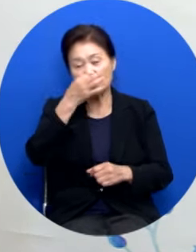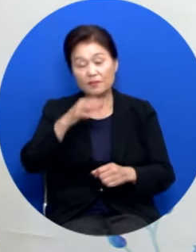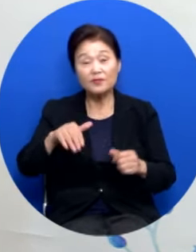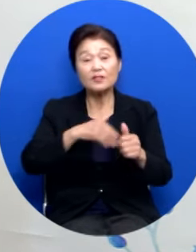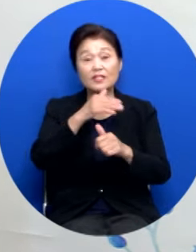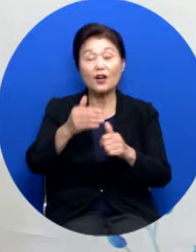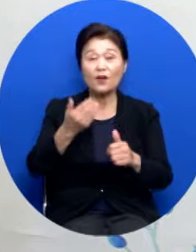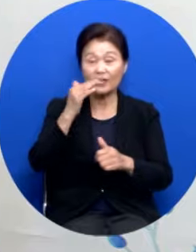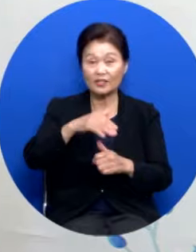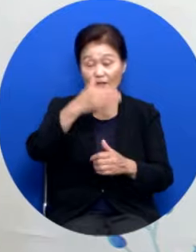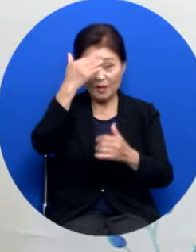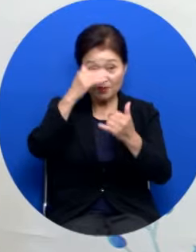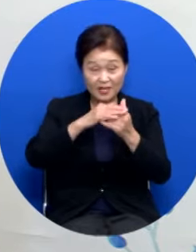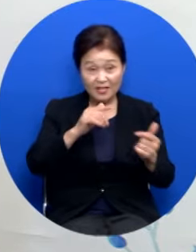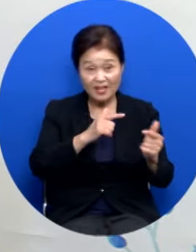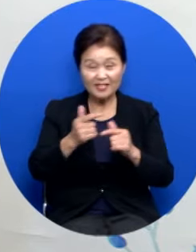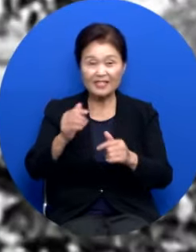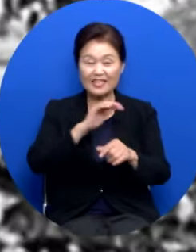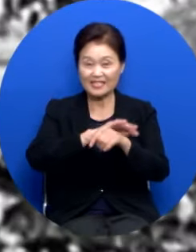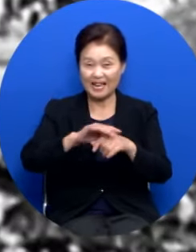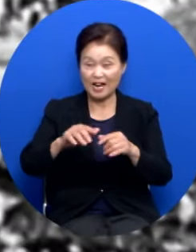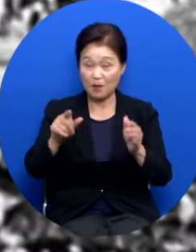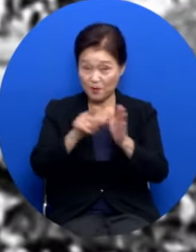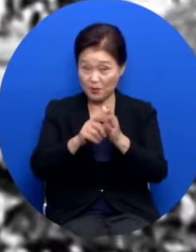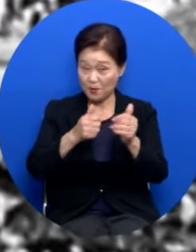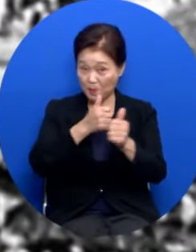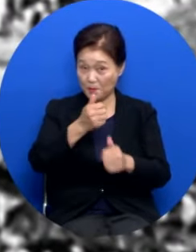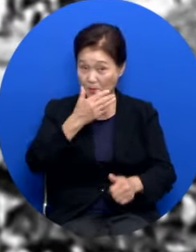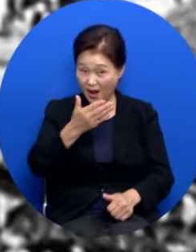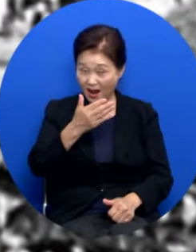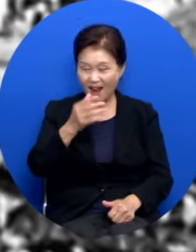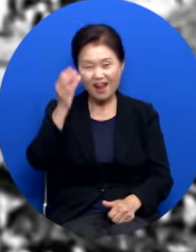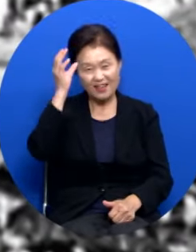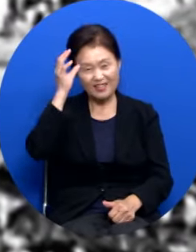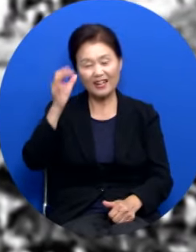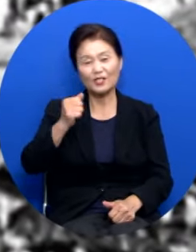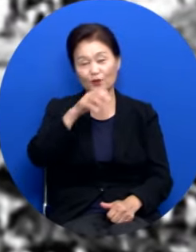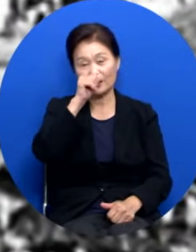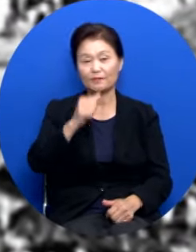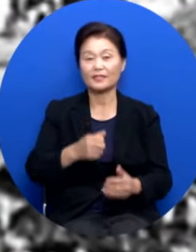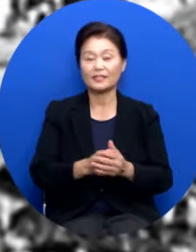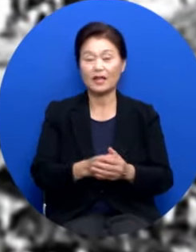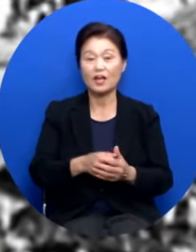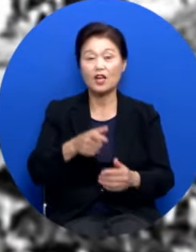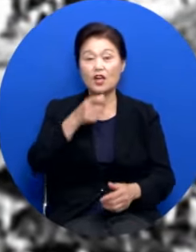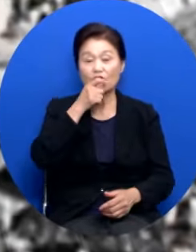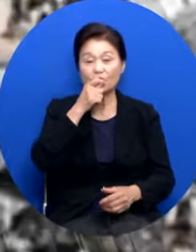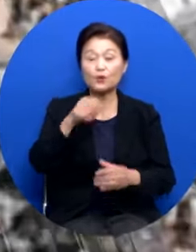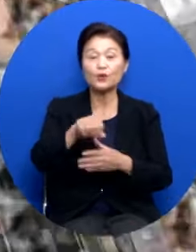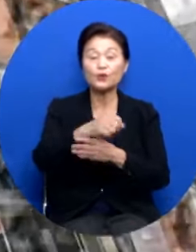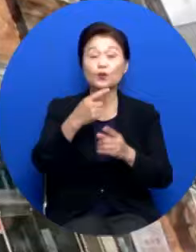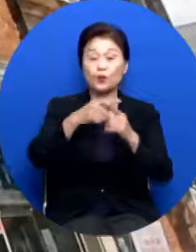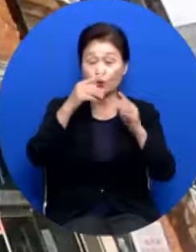우리 다음 세대들이 잘 헤쳐나갈 수 있지 않을까. 올해로 설립 130주년을 맞은 수원 종로교회.